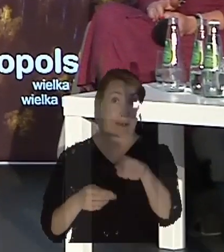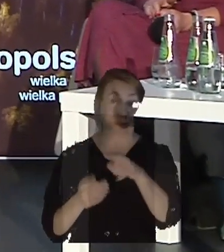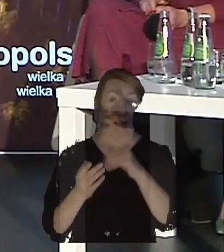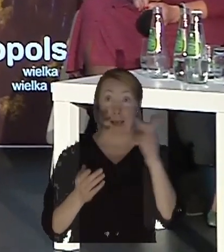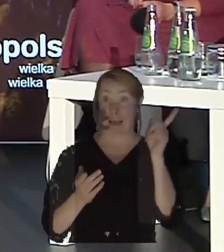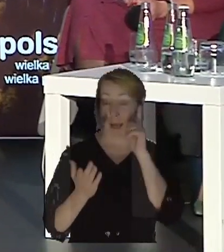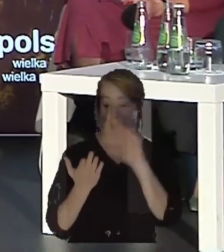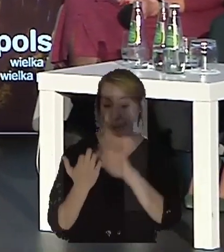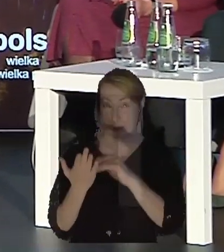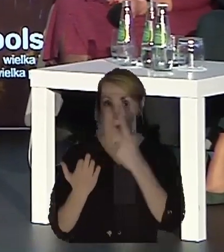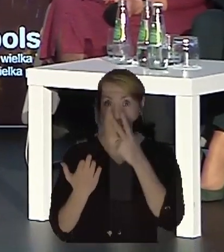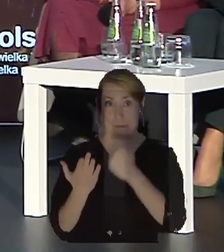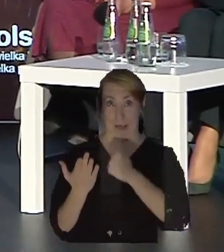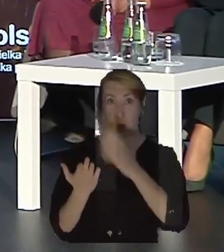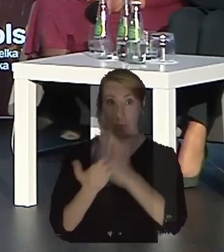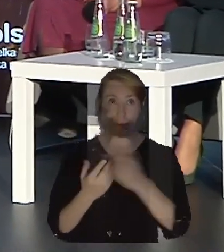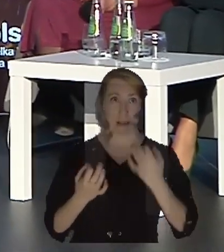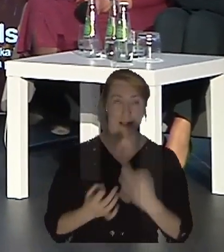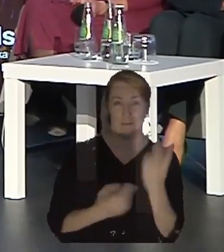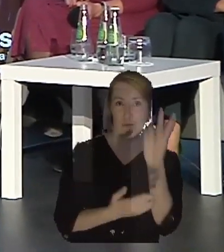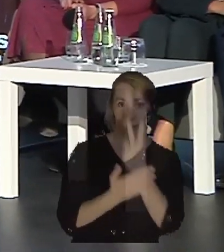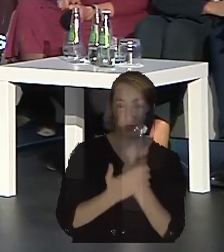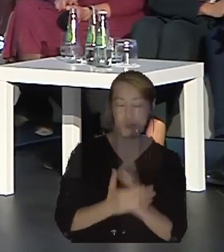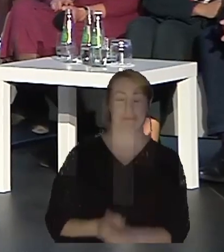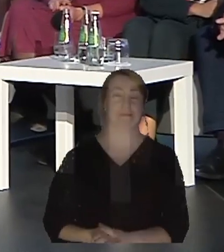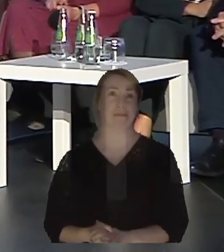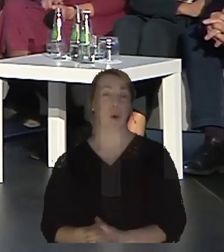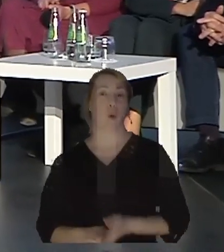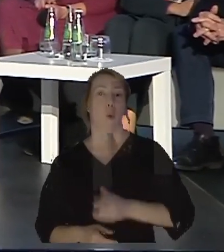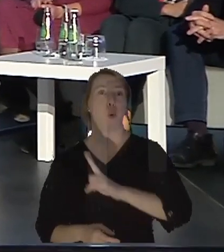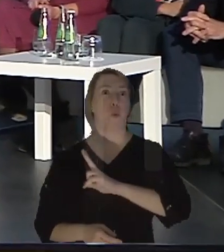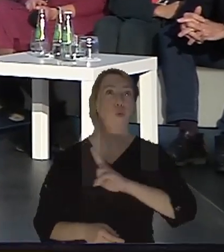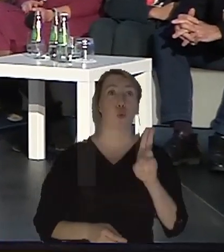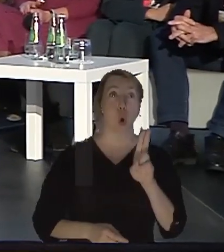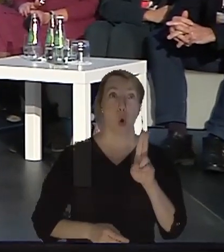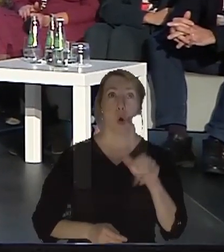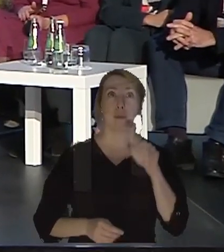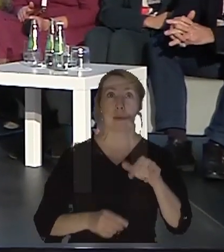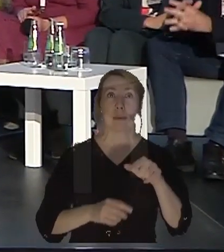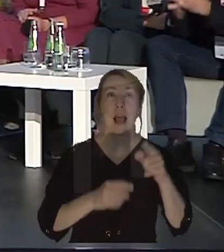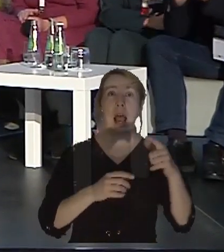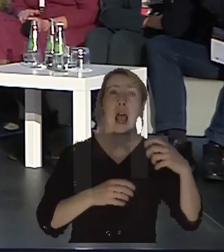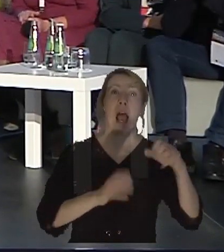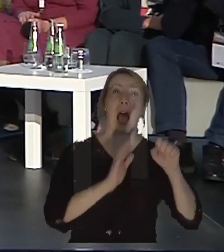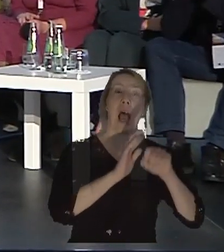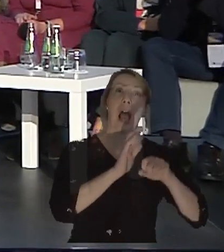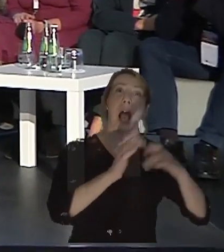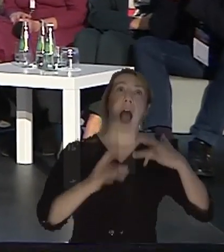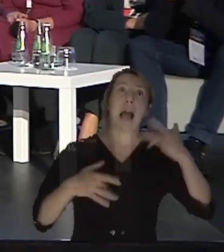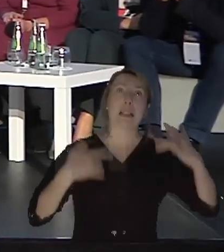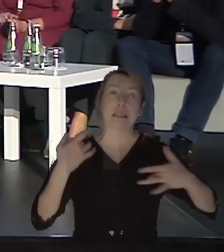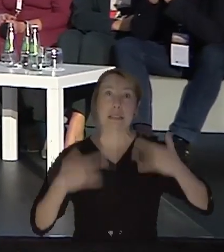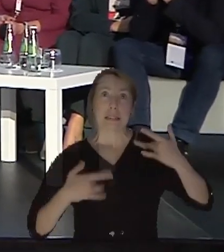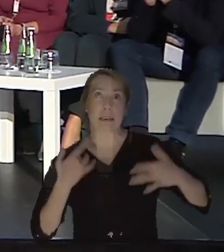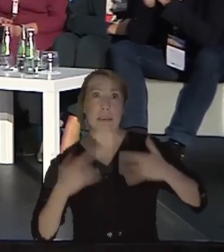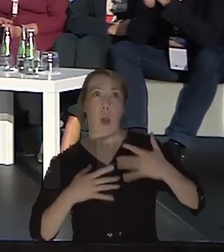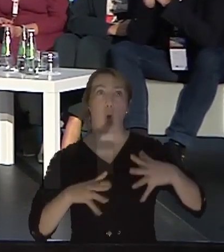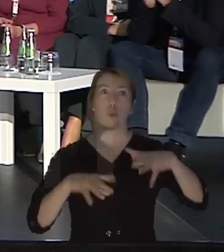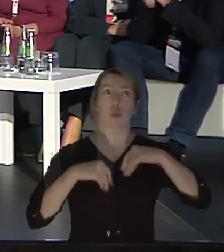to, co ja przeczytam. Kto z wymienionych artystek bądź artystów